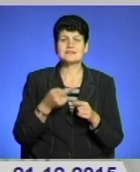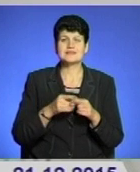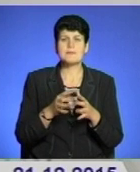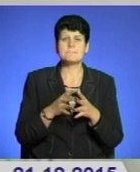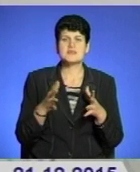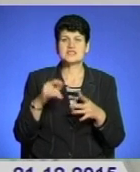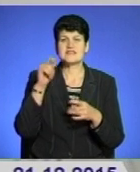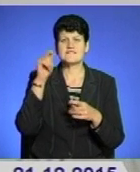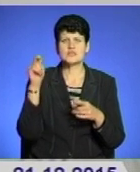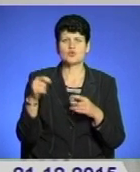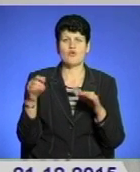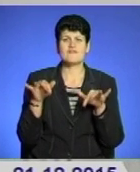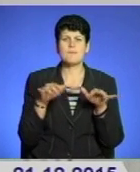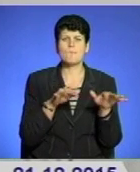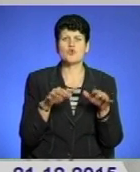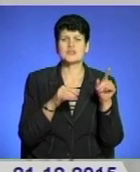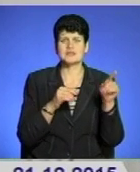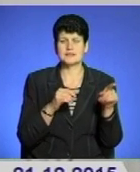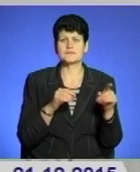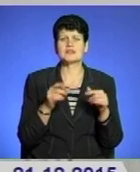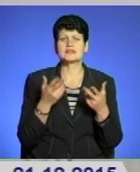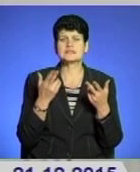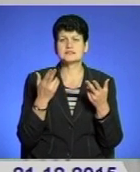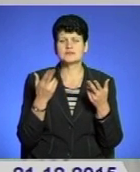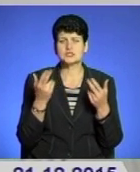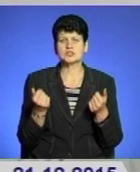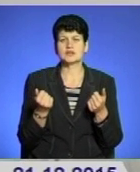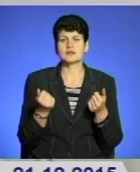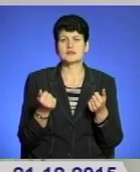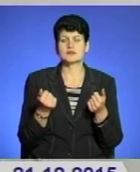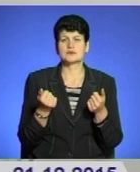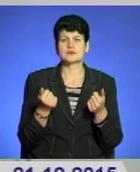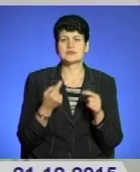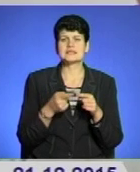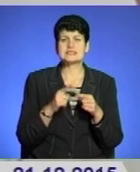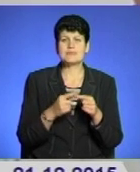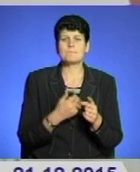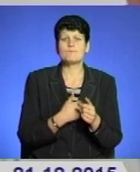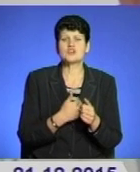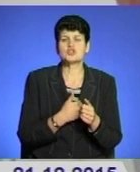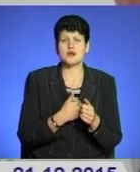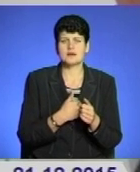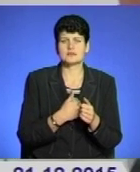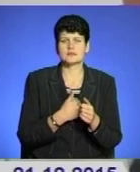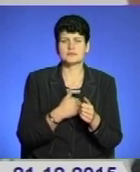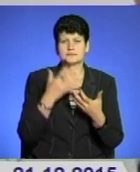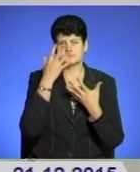це військові події і звичайне це бажання як